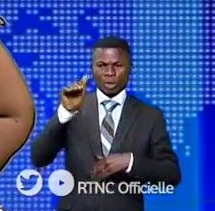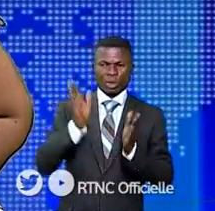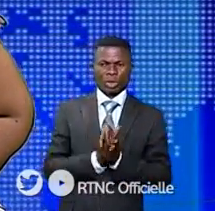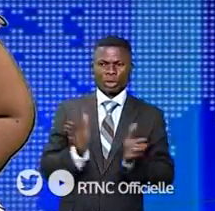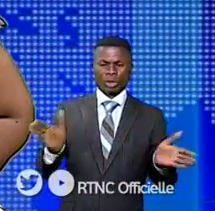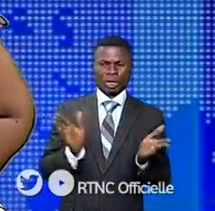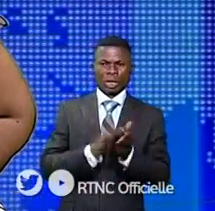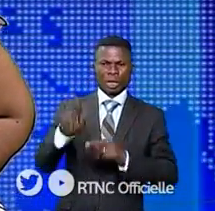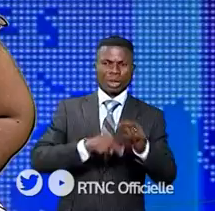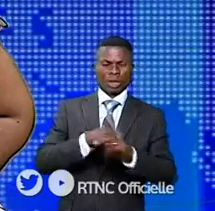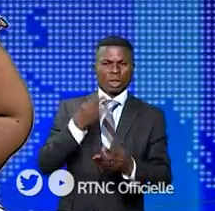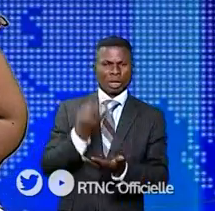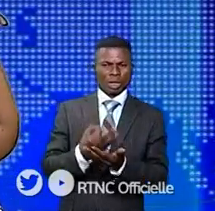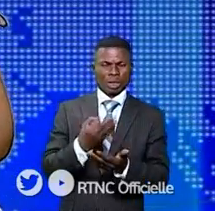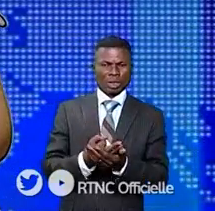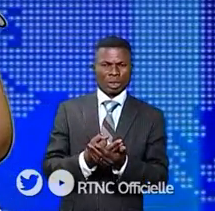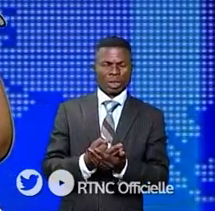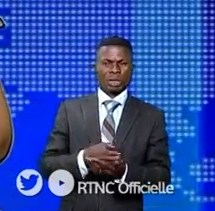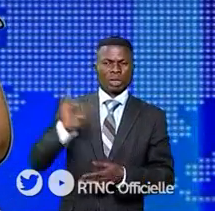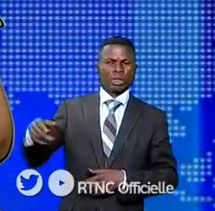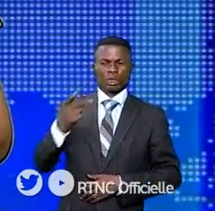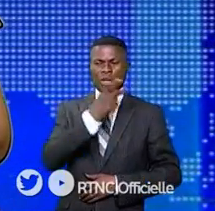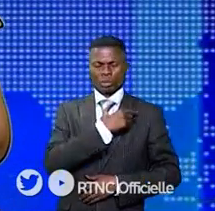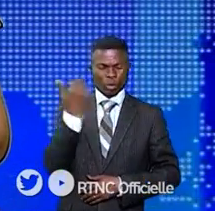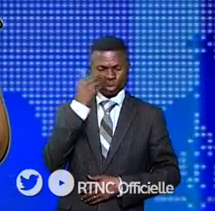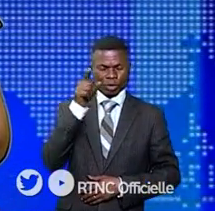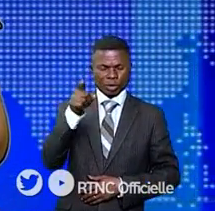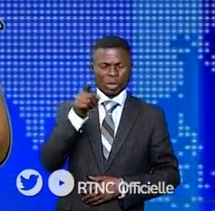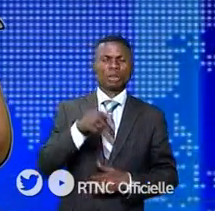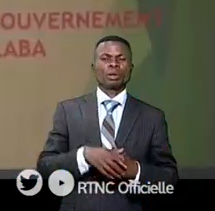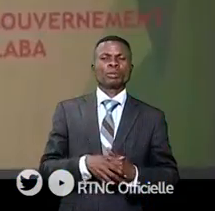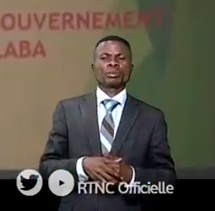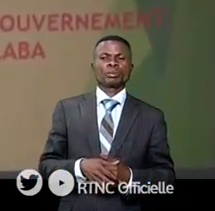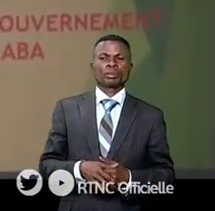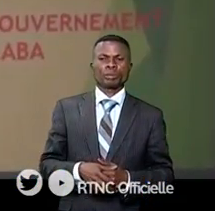de l'École nationale des finances, Jean-Paul Niembo. Il était avec Rikin Zuziloya.